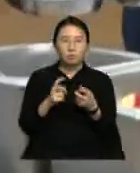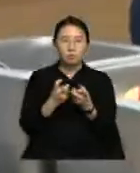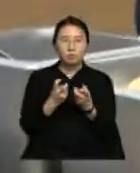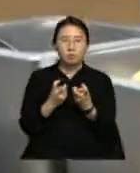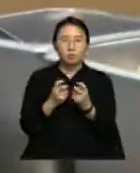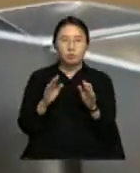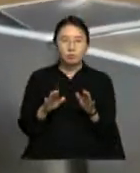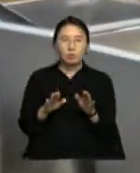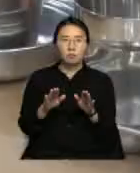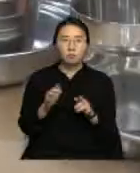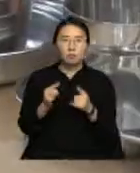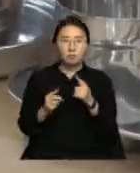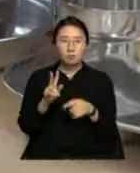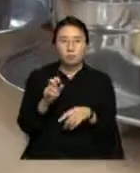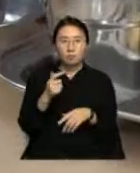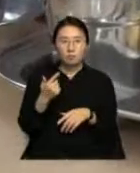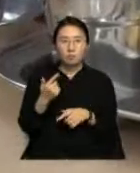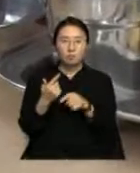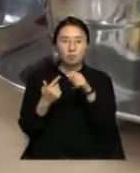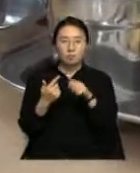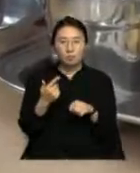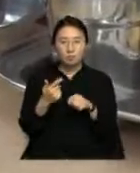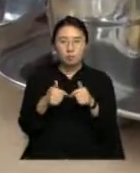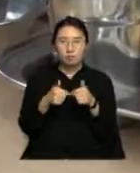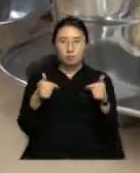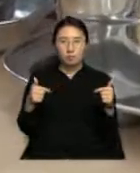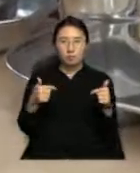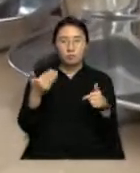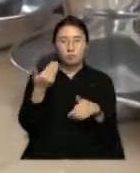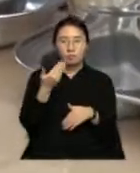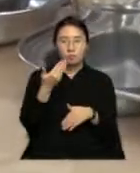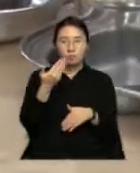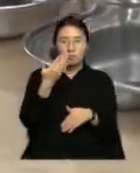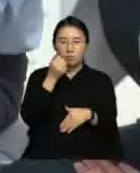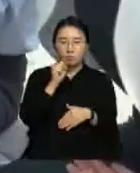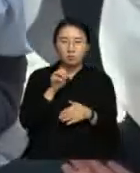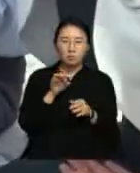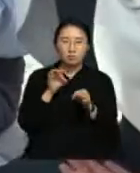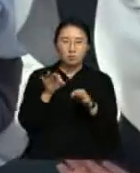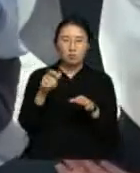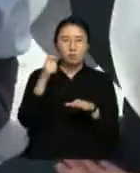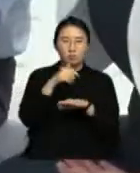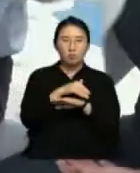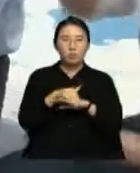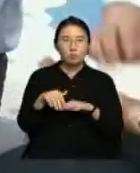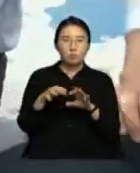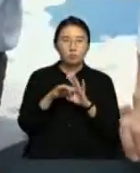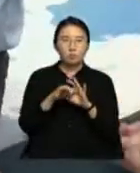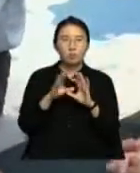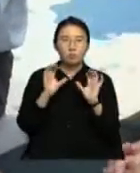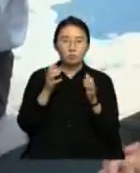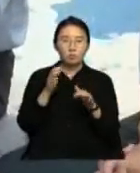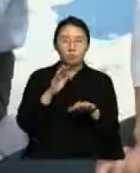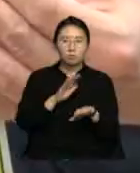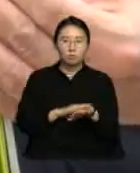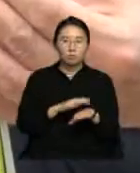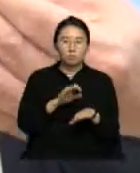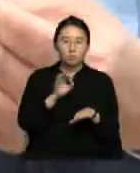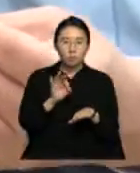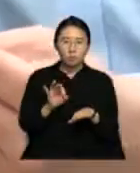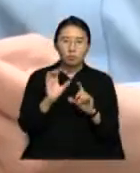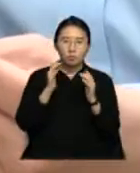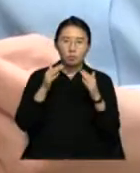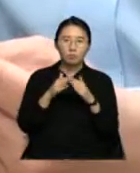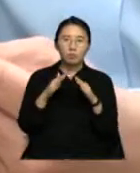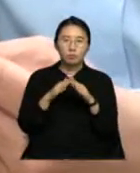올해보다 26% 증가한 9,886억 원의 예산을 편성한 상황. 이를 통해 아동수당 신설과